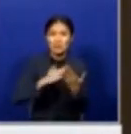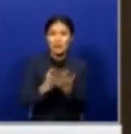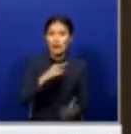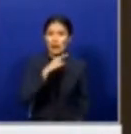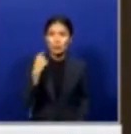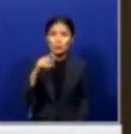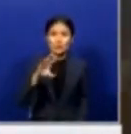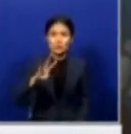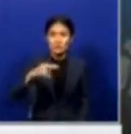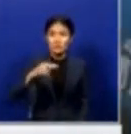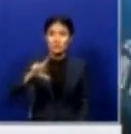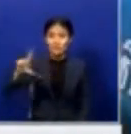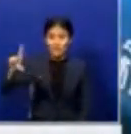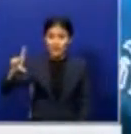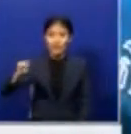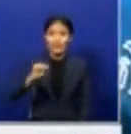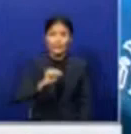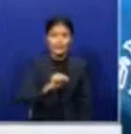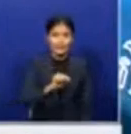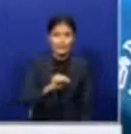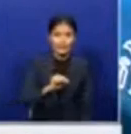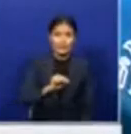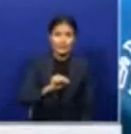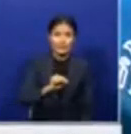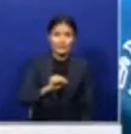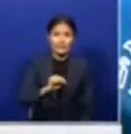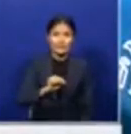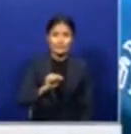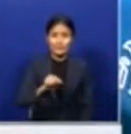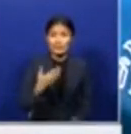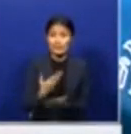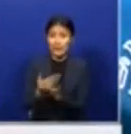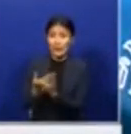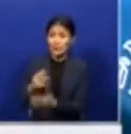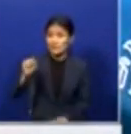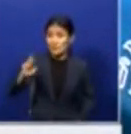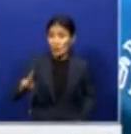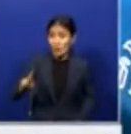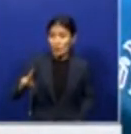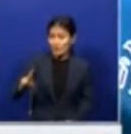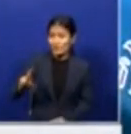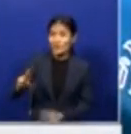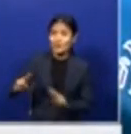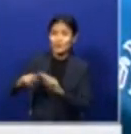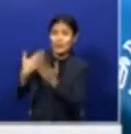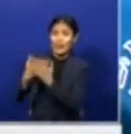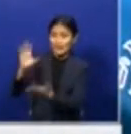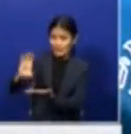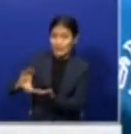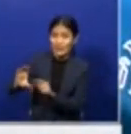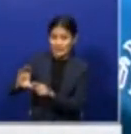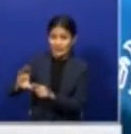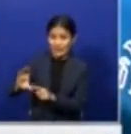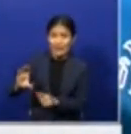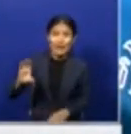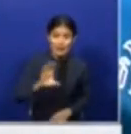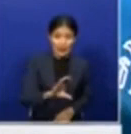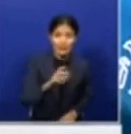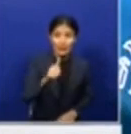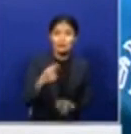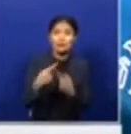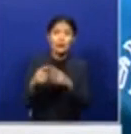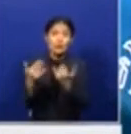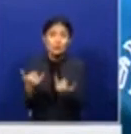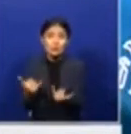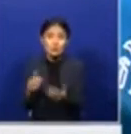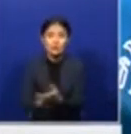อันนั้นก็คงจะได้รับการชดเชยจากการที่เรามีเงินคงคลังมาดูแลให้นะครับแต่ท้องถิ่นไม่ว่